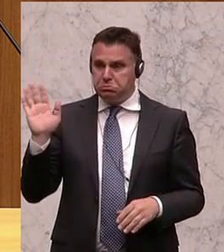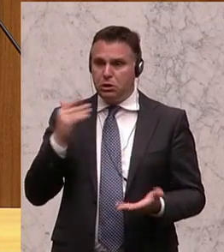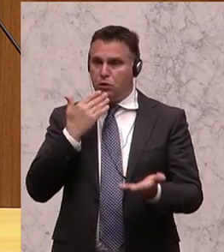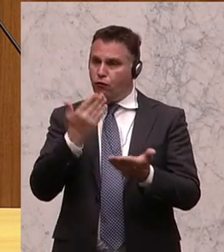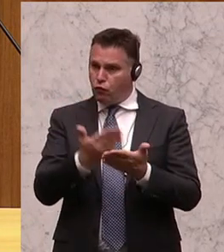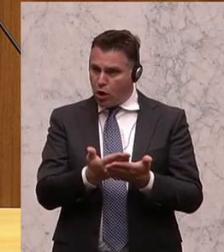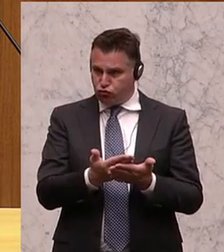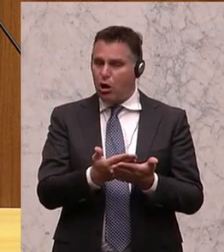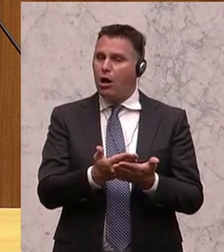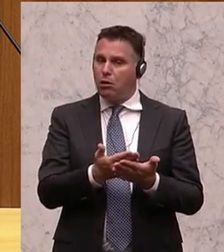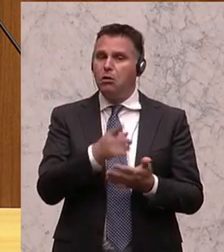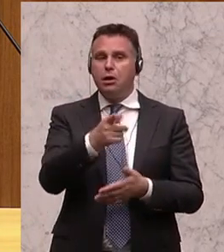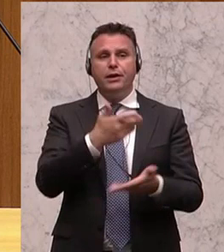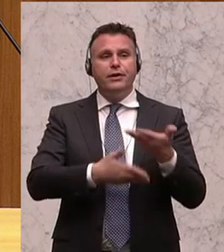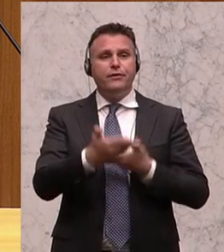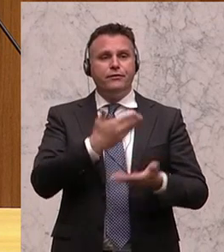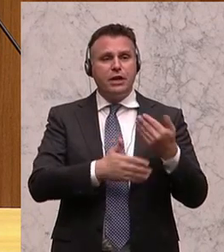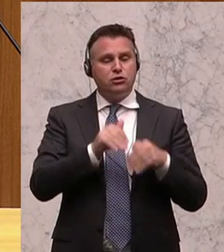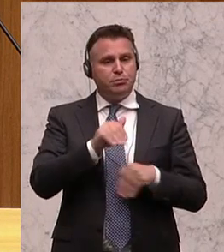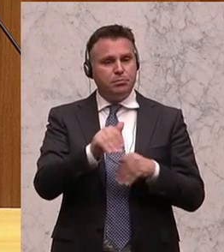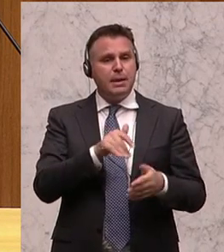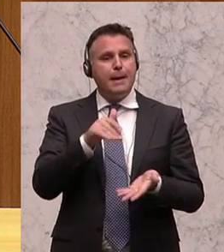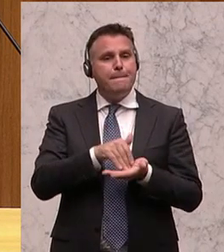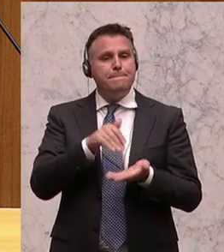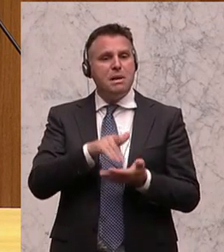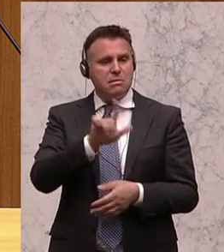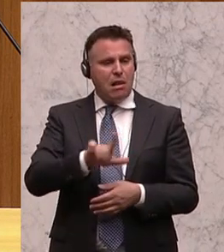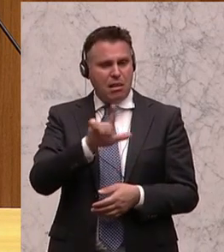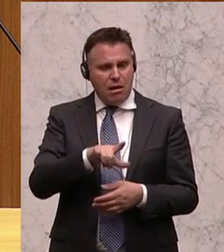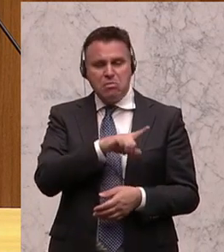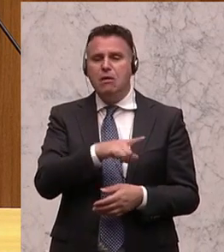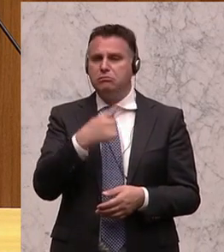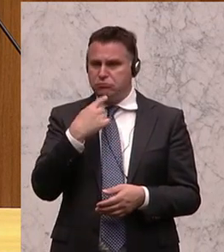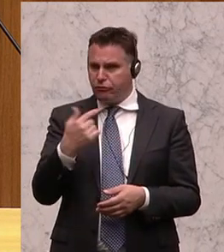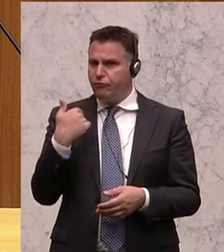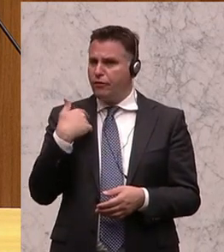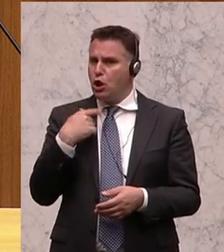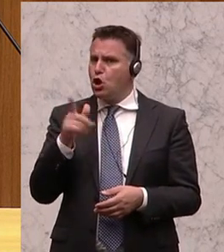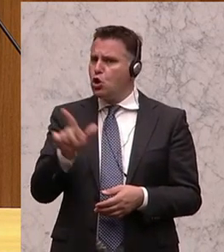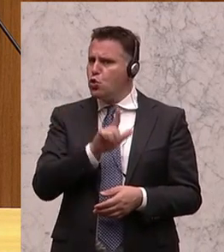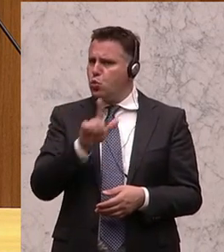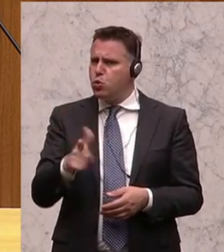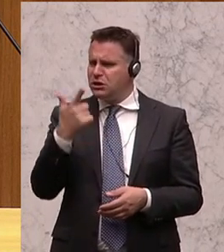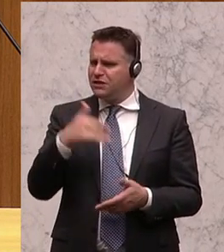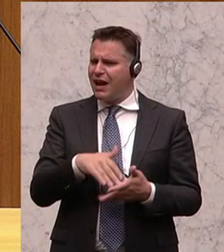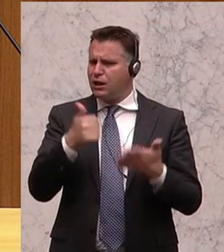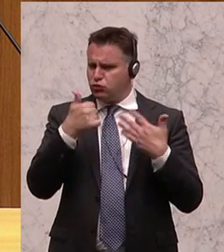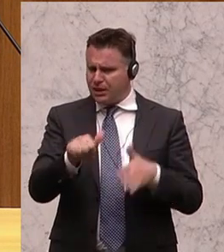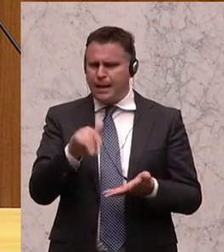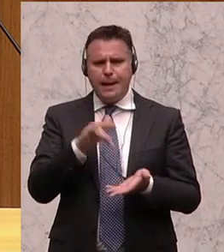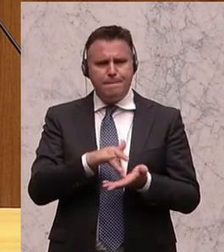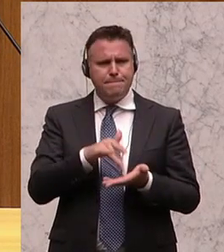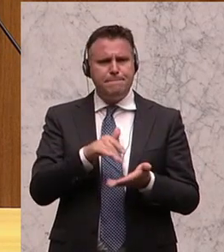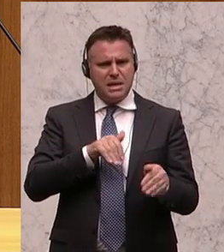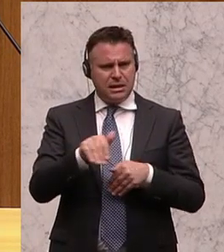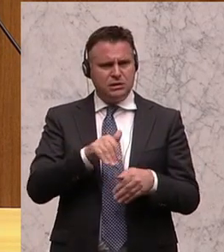der damalige Wirtschaftsminister Reinhold Mitterlehner einen Ministerratsvortrag im Juli 2016 gebracht,